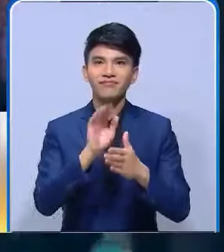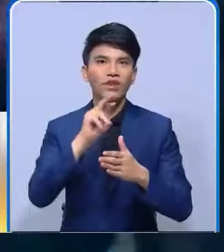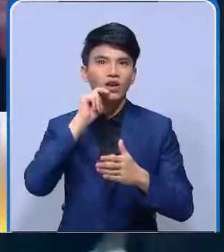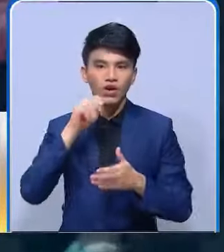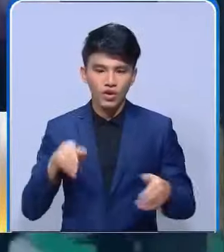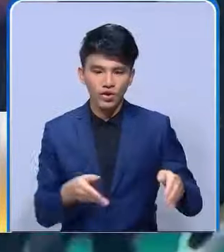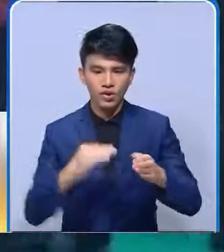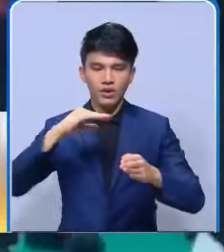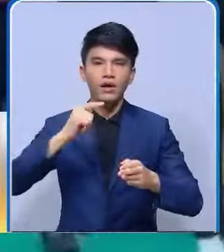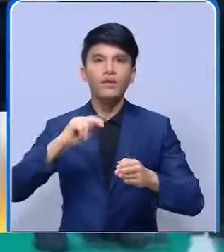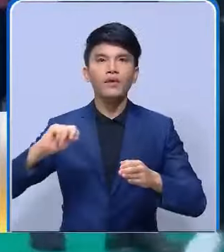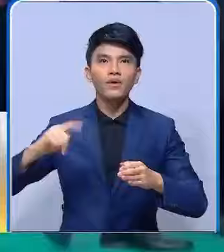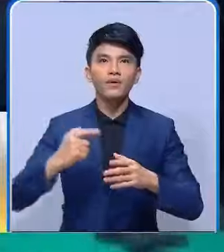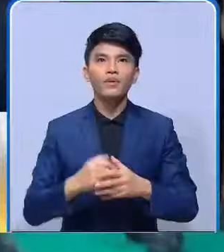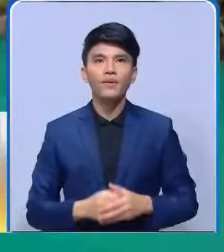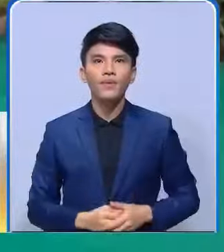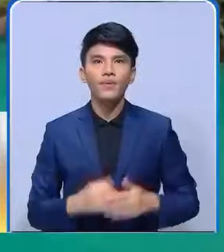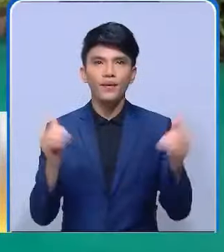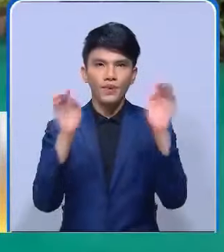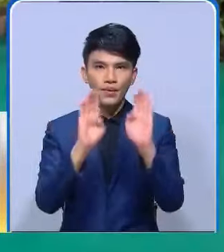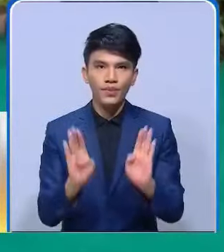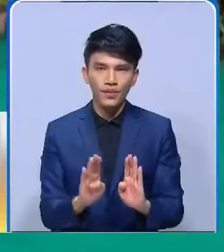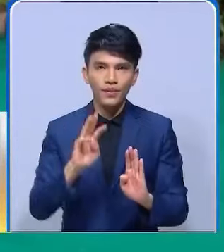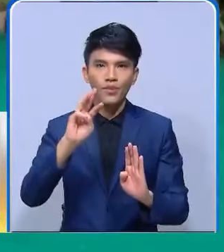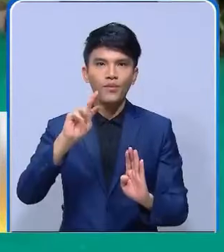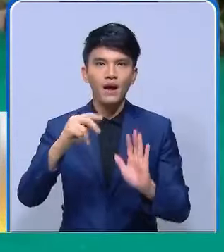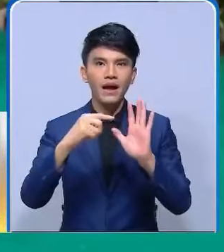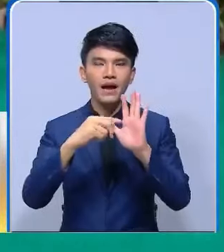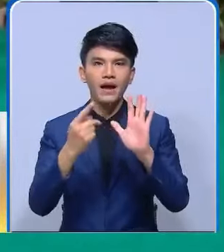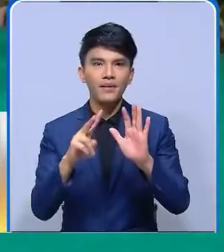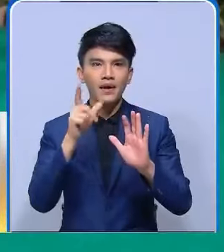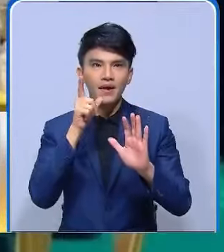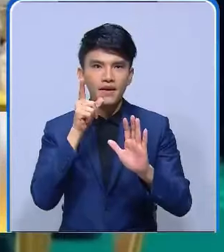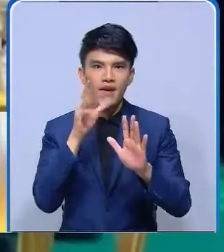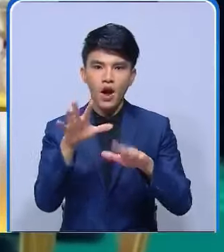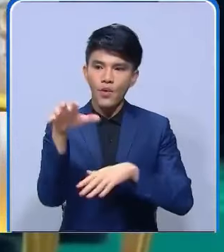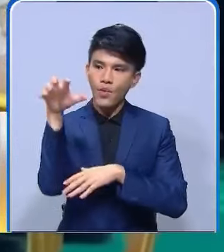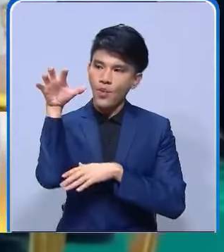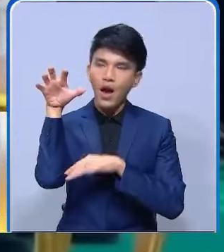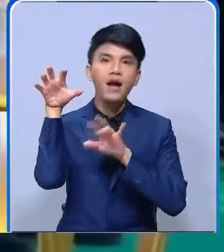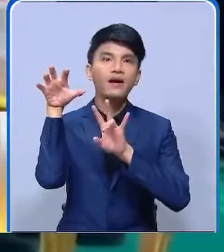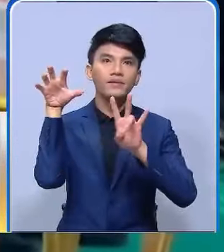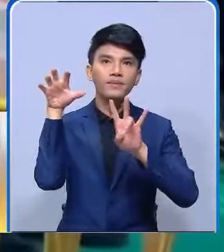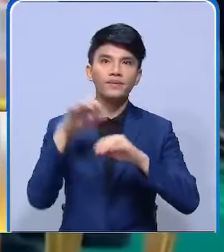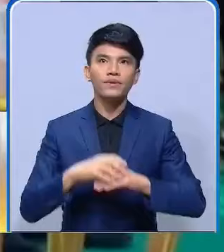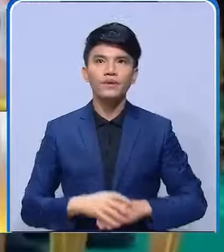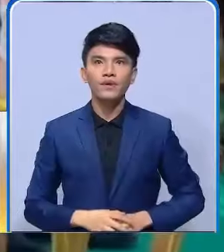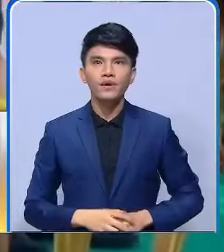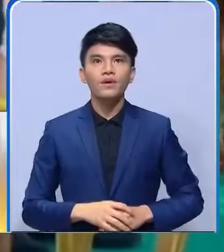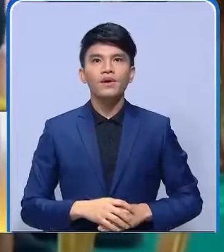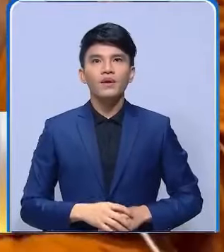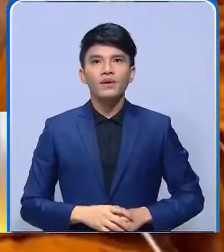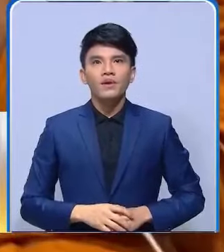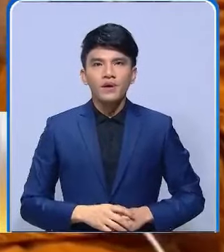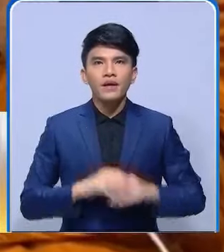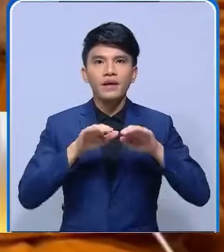งนะคะส่วนลายเนี่ยก็คือเป็นลายนาคใหญ่เป็นลายพญานาค7เสียนพร้อมกับท่านก็มีการทักทายนางรำเด็ก